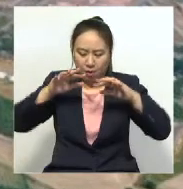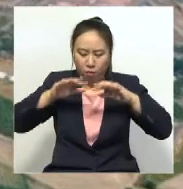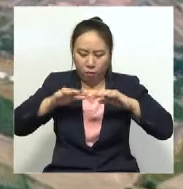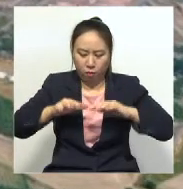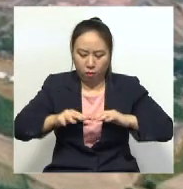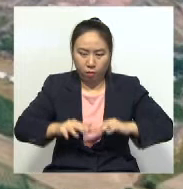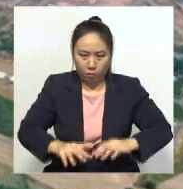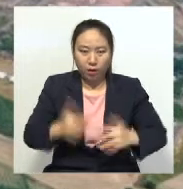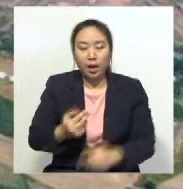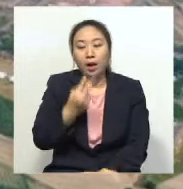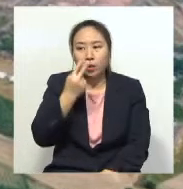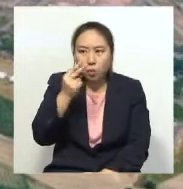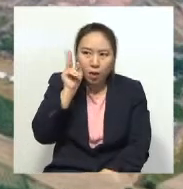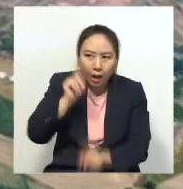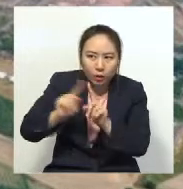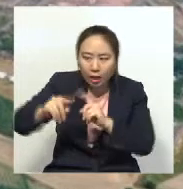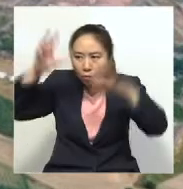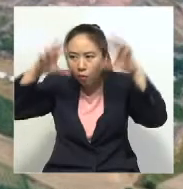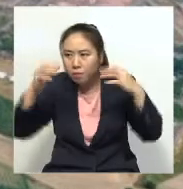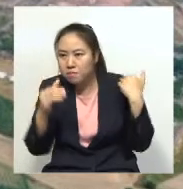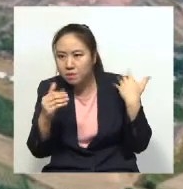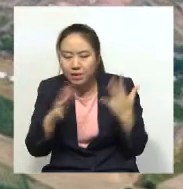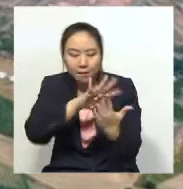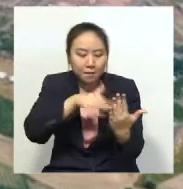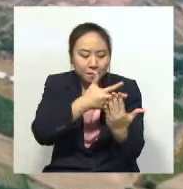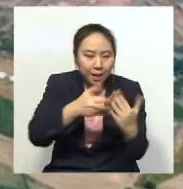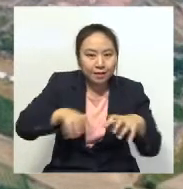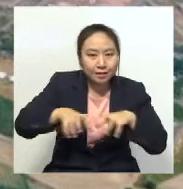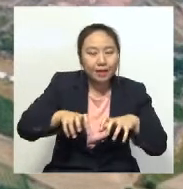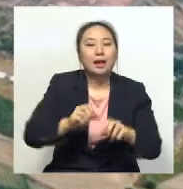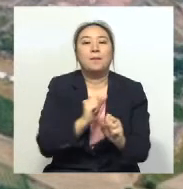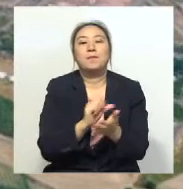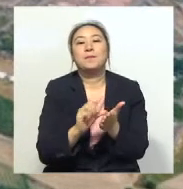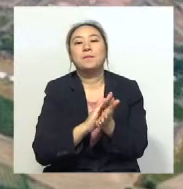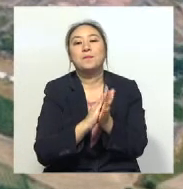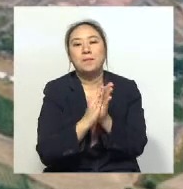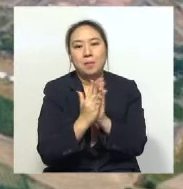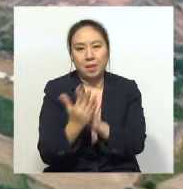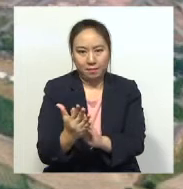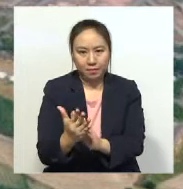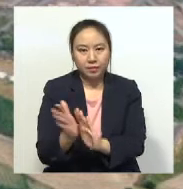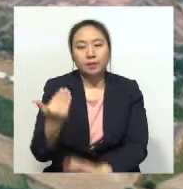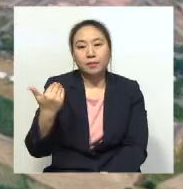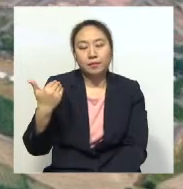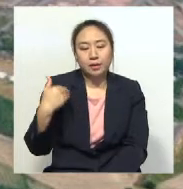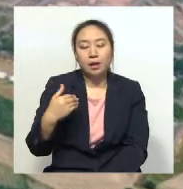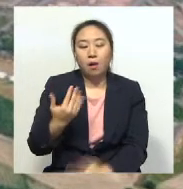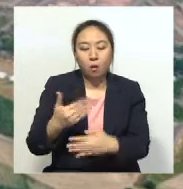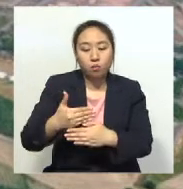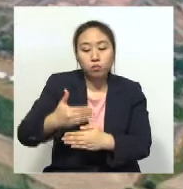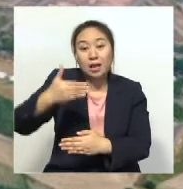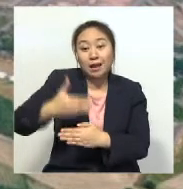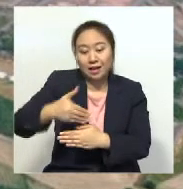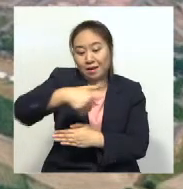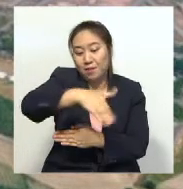อเนื่องแล้วก็ติดตามสถานการณ์ฝนในพื้นที่เพื่อจะได้ปรับแผนการระบายน้ำให้สอดคล้องกันนะคะแล้วก็จะมีการแจ้งให้พื้นที่ท้